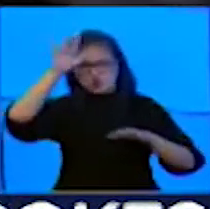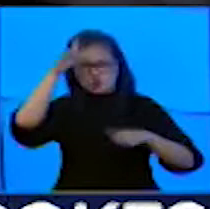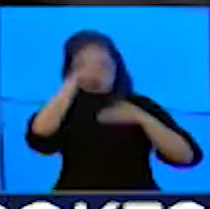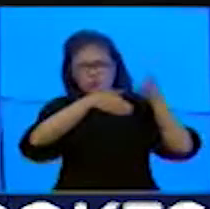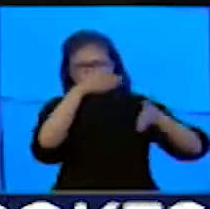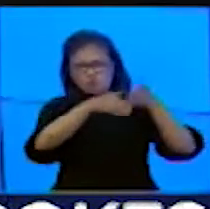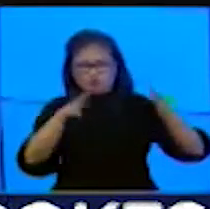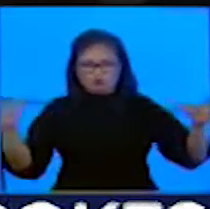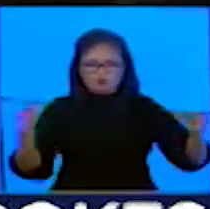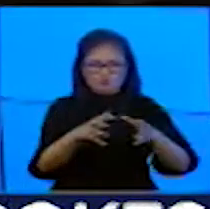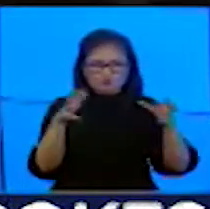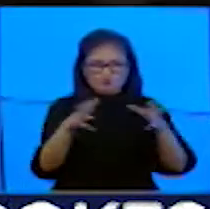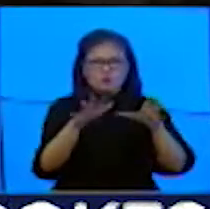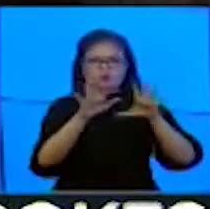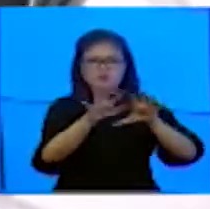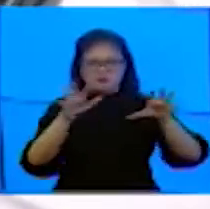berkerumun.